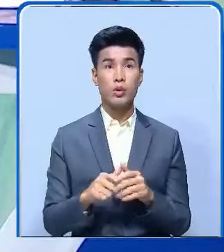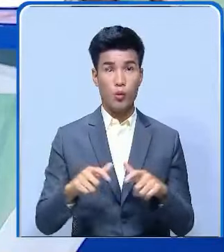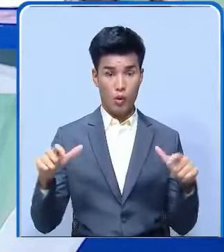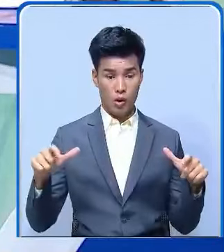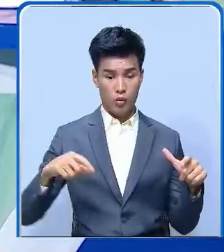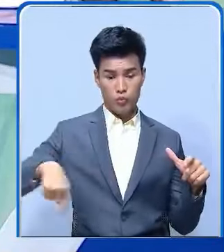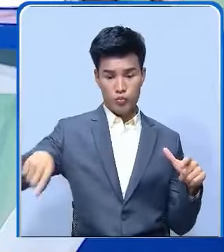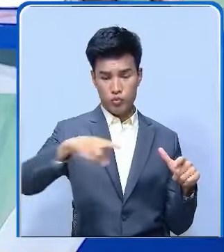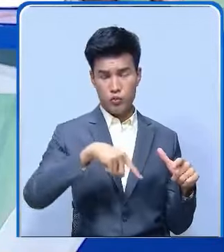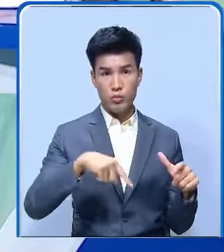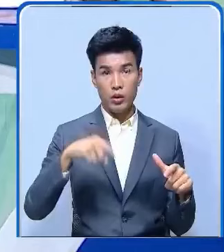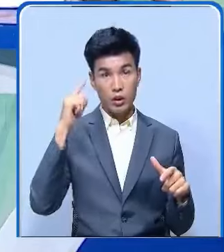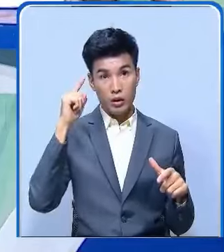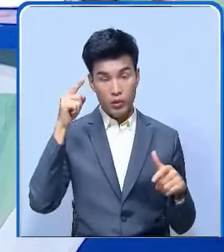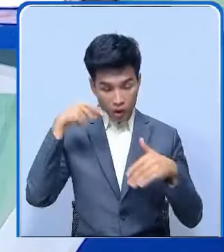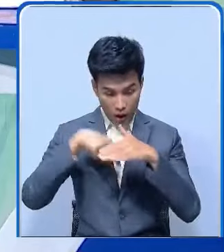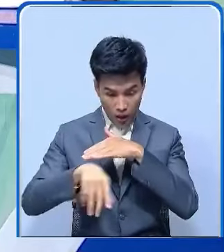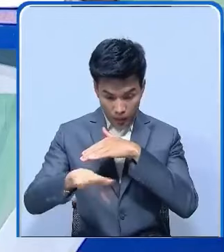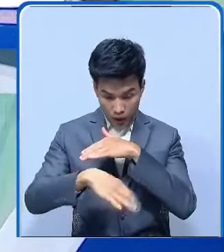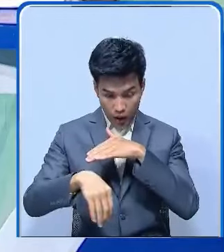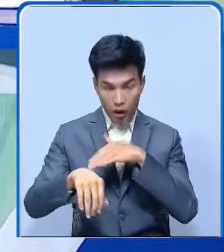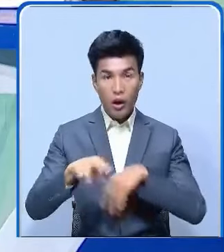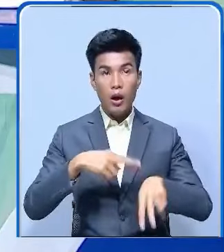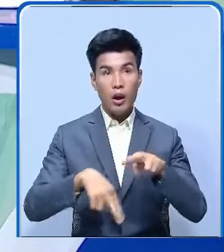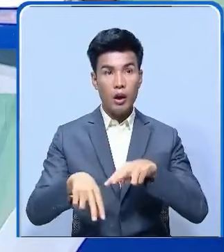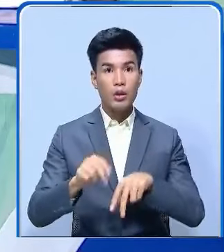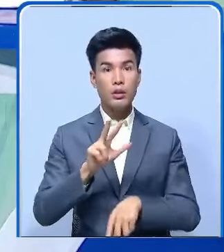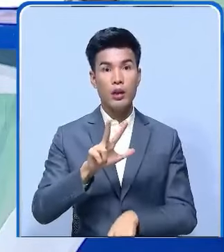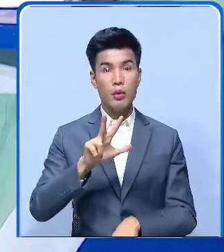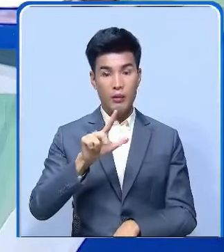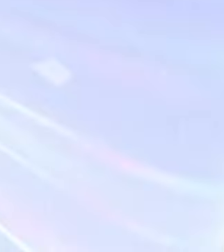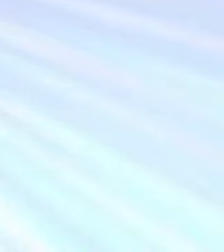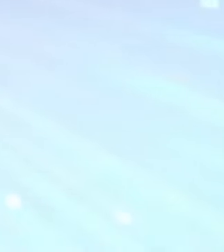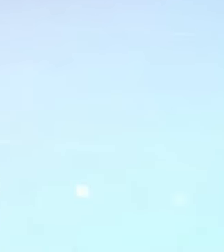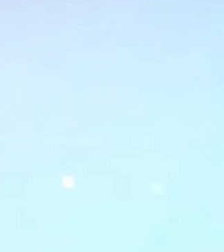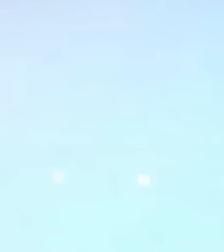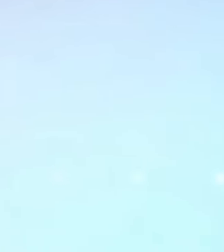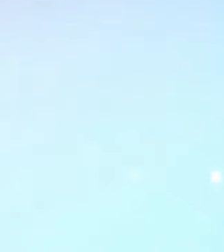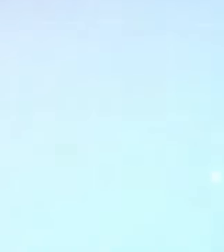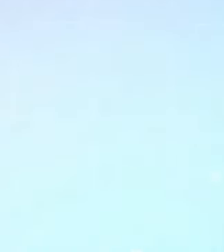เนี่ยเดี๋ยวใครอยู่ดีก็ไปแอบงมกันนะตั้ง3ล้าน7นะพอรู้ข่าวปั๊บไปแล้วนะ